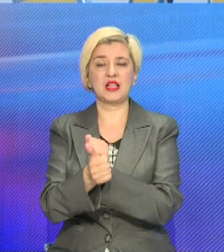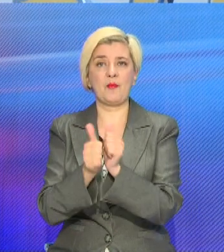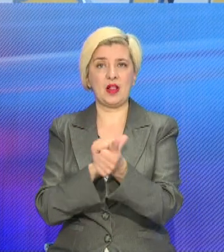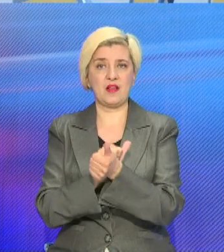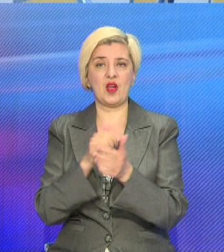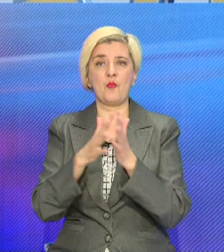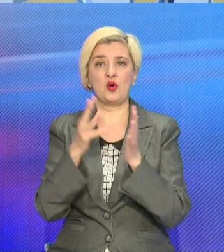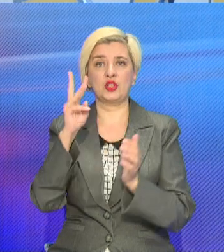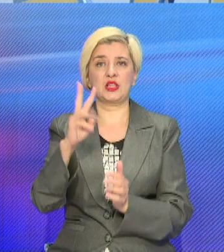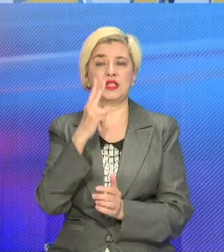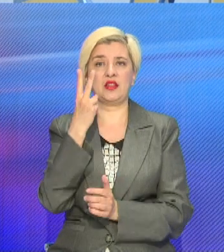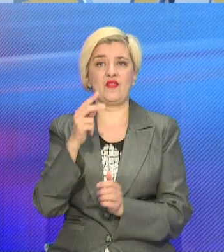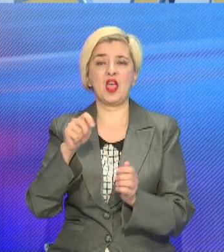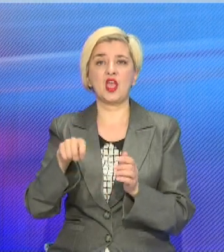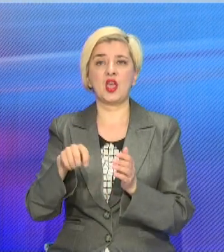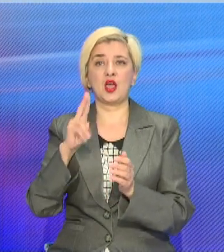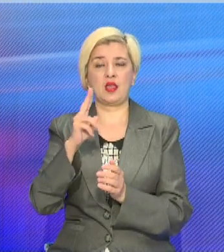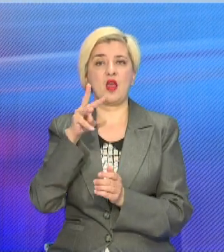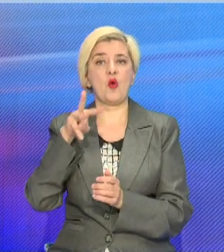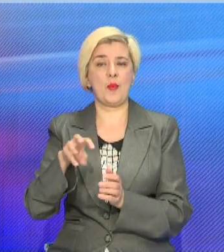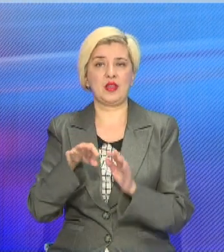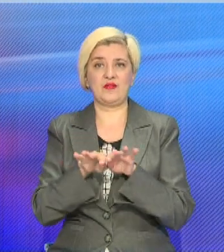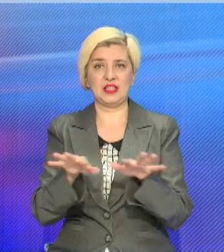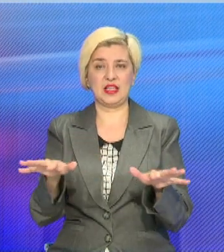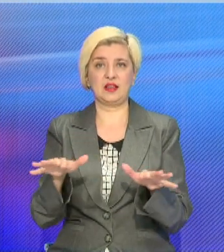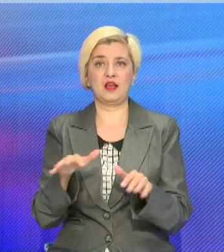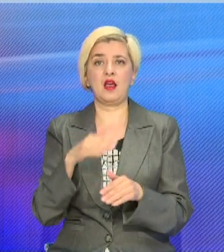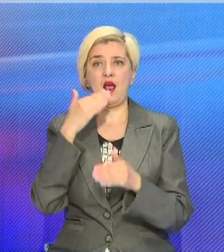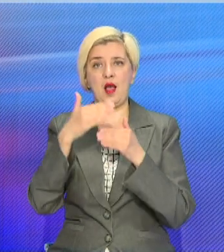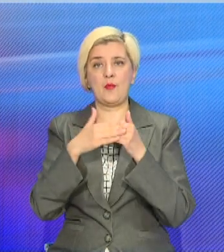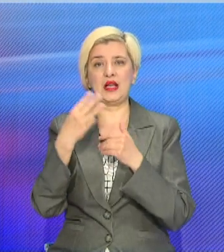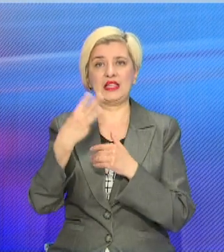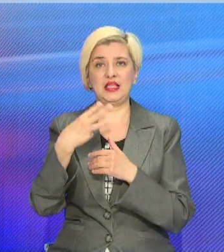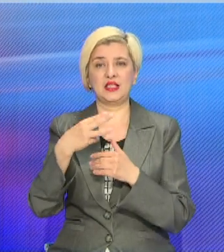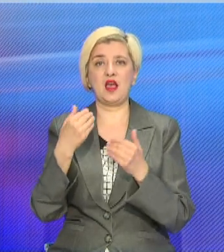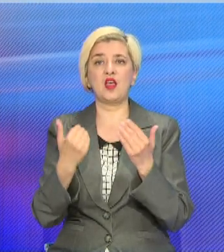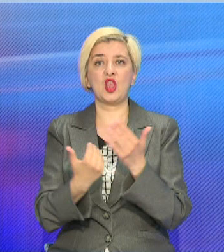звыш 32 кілометраў сетак. З іх амаль 30 кілометраў на сучасныя